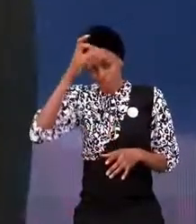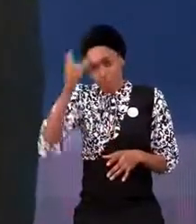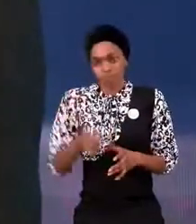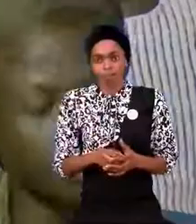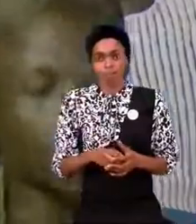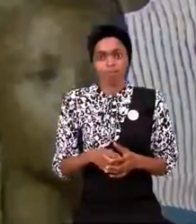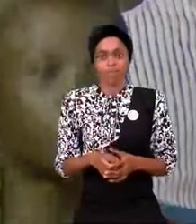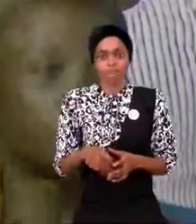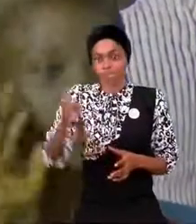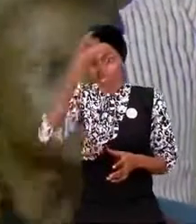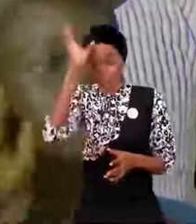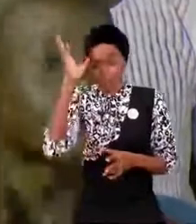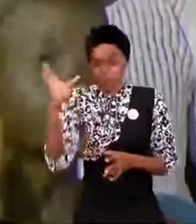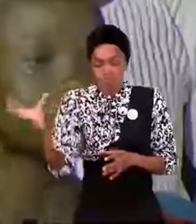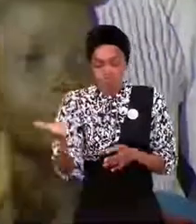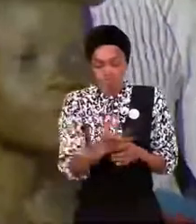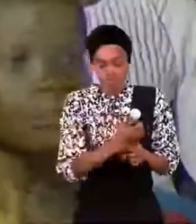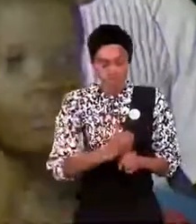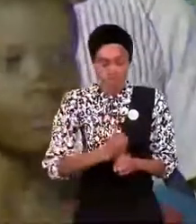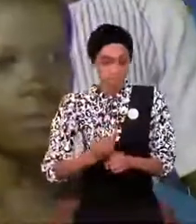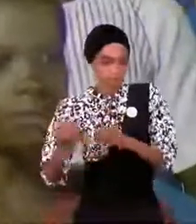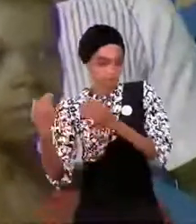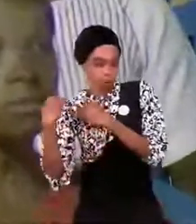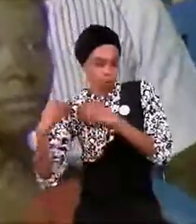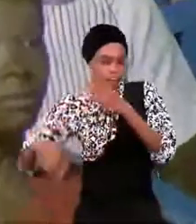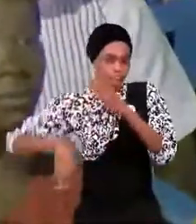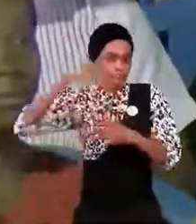de ta vie ce soir et partira.